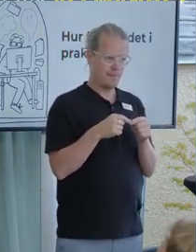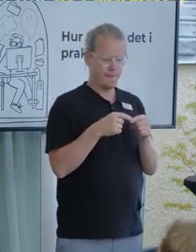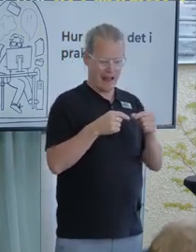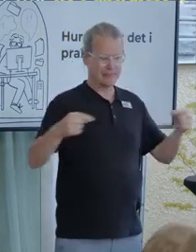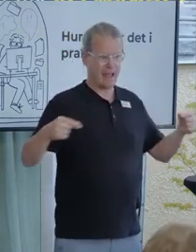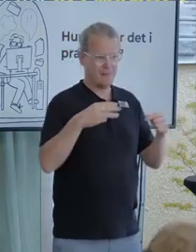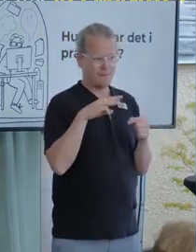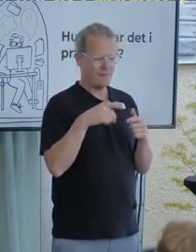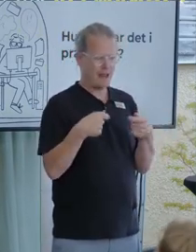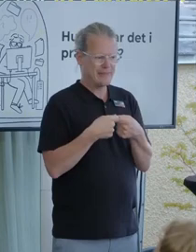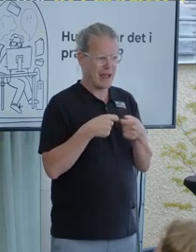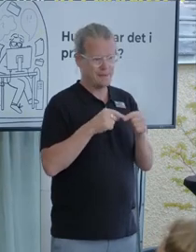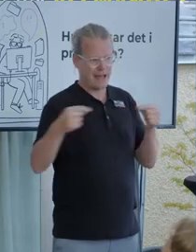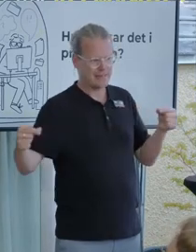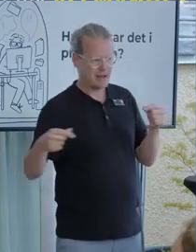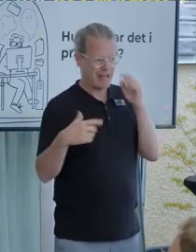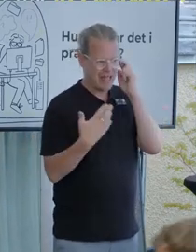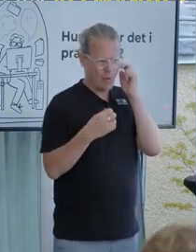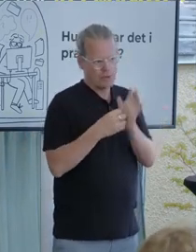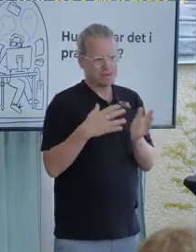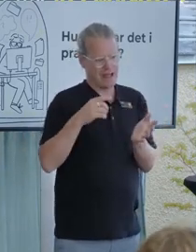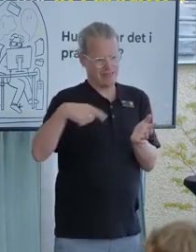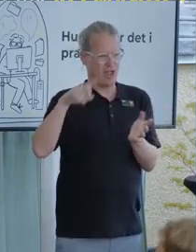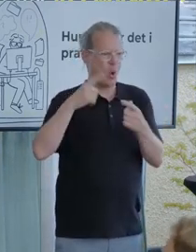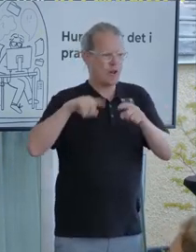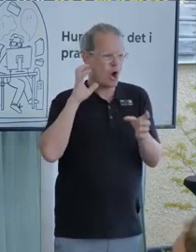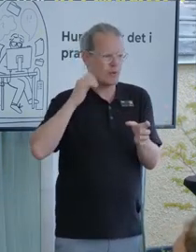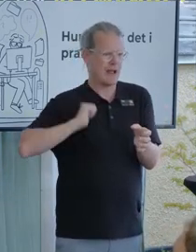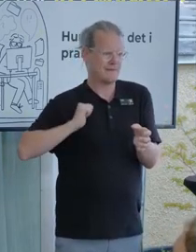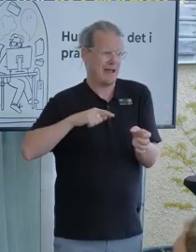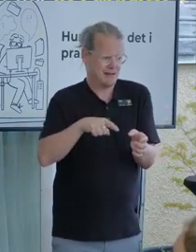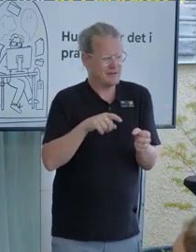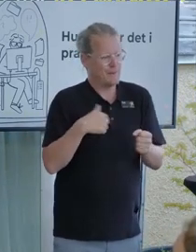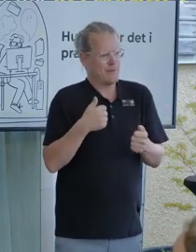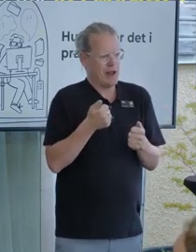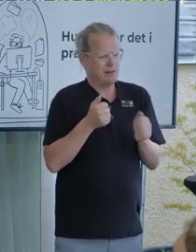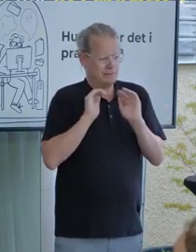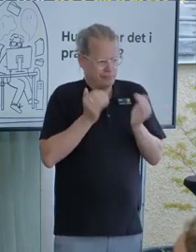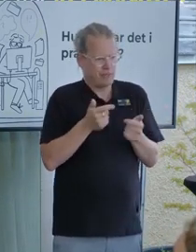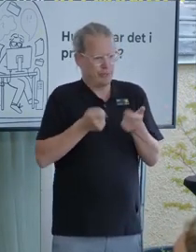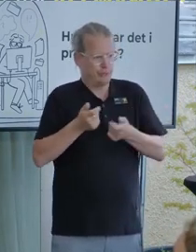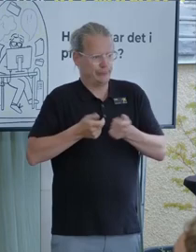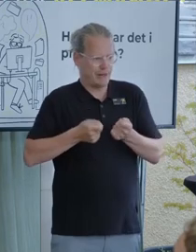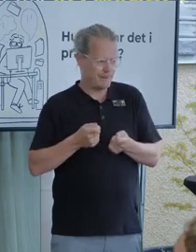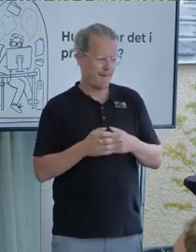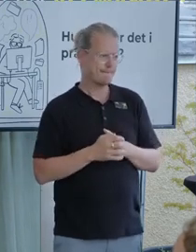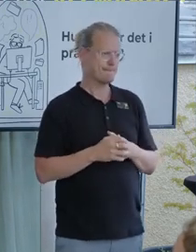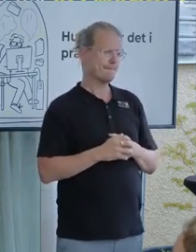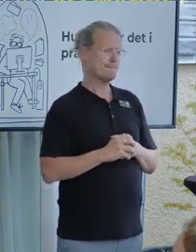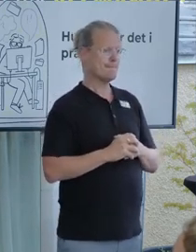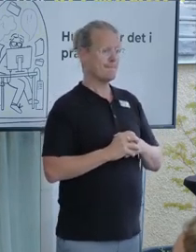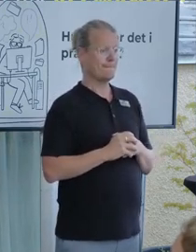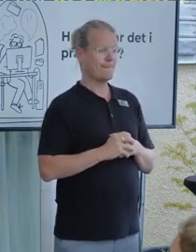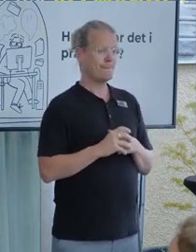av anledningarna till det, förutom att det är väldigt intressant material. Så nedbrytningstakten är ju en anledning. Och sen